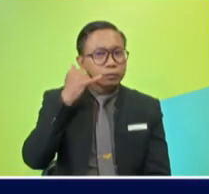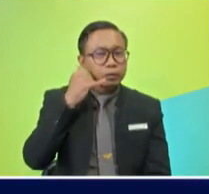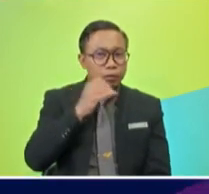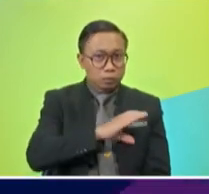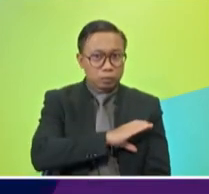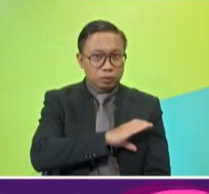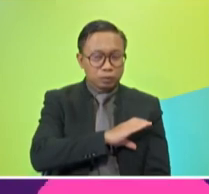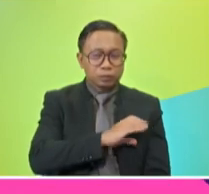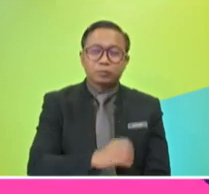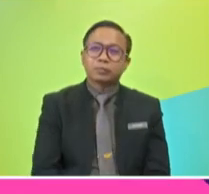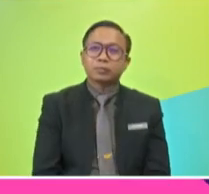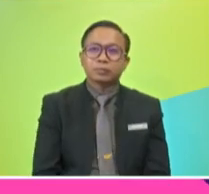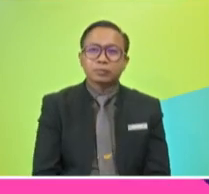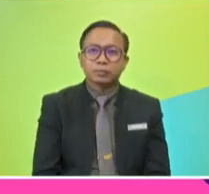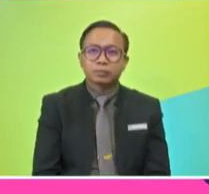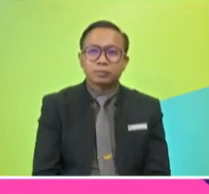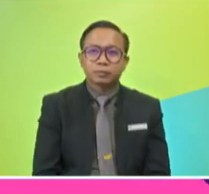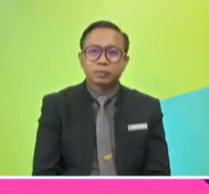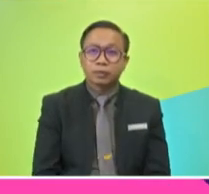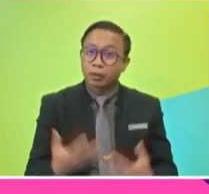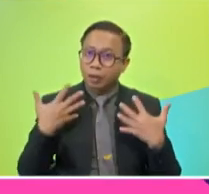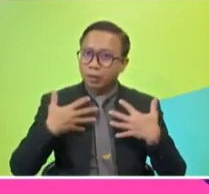Terus hubungi polisi